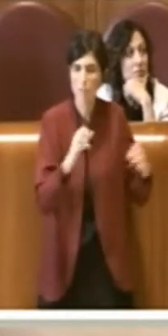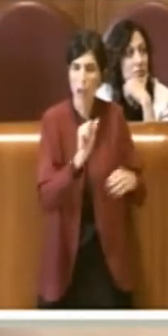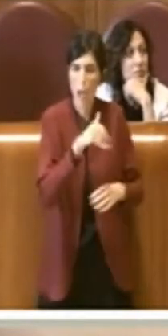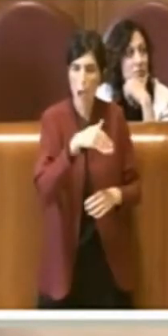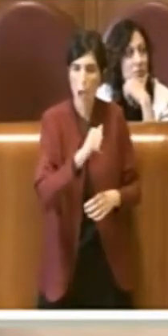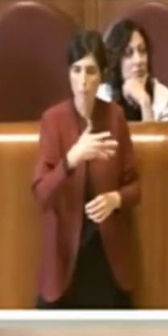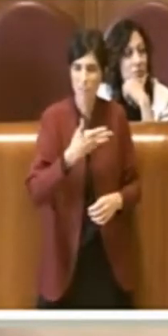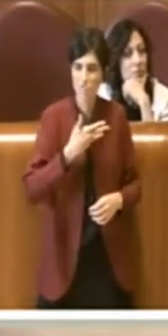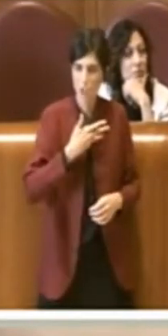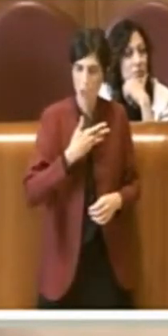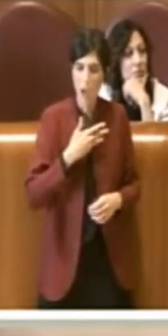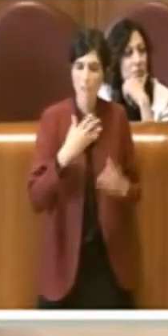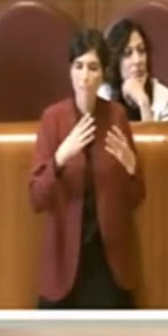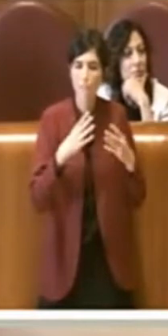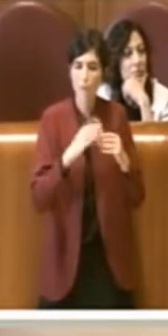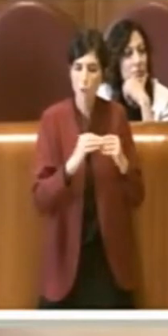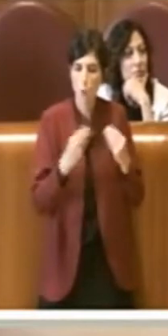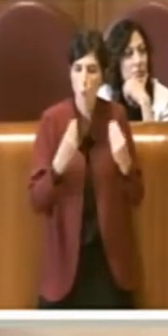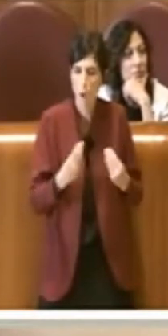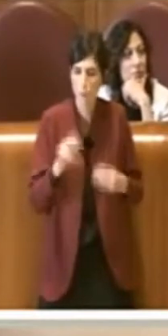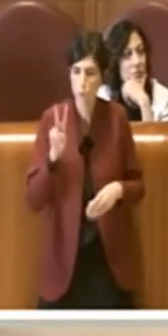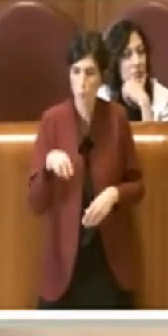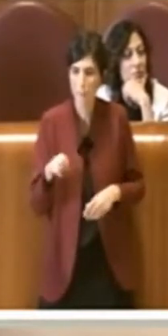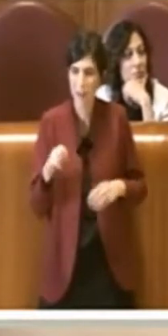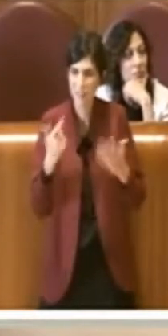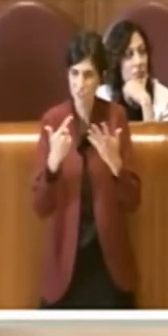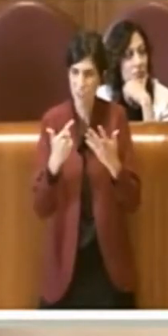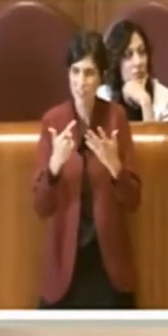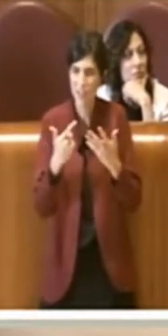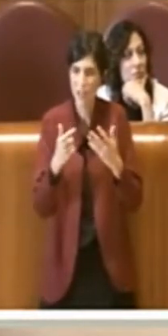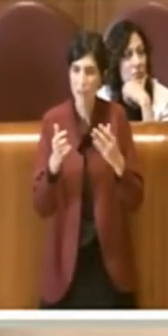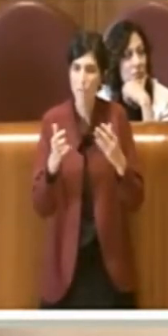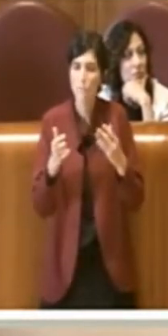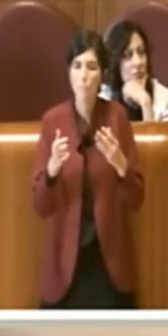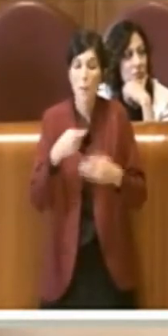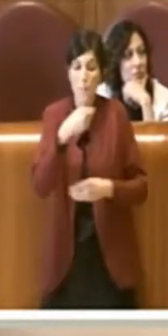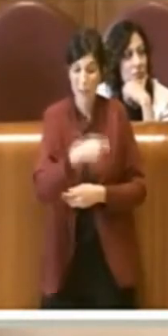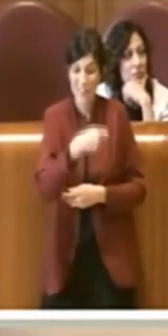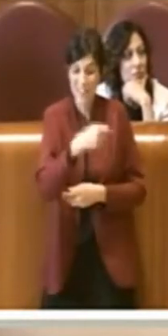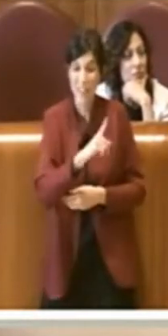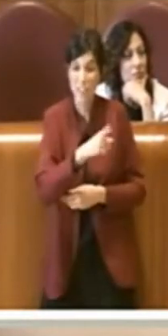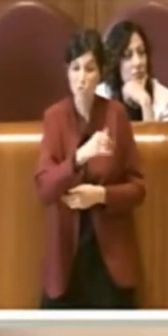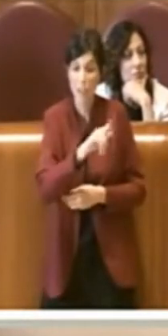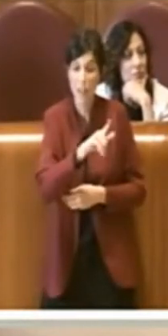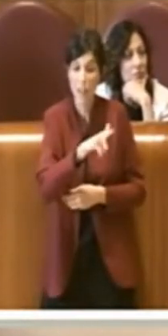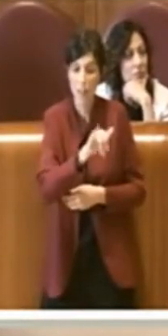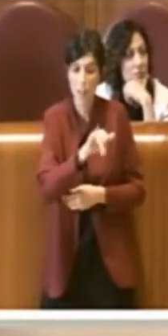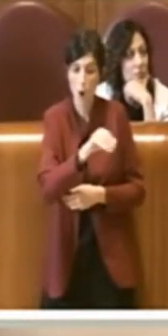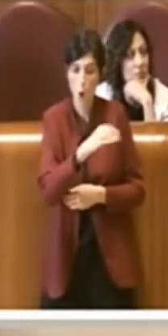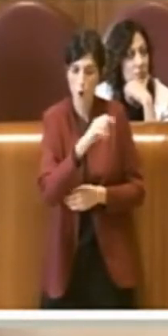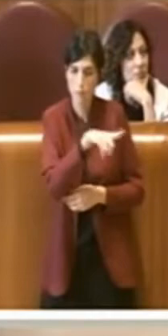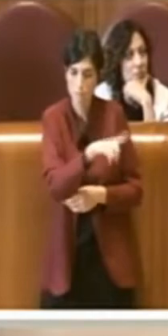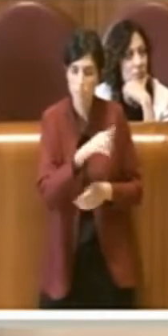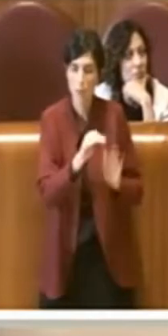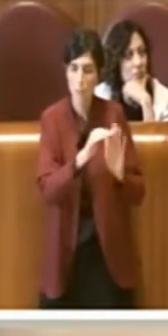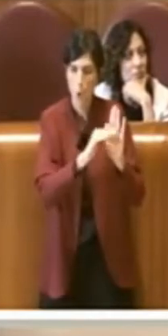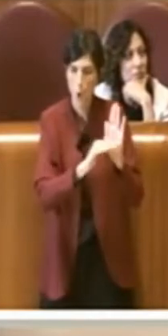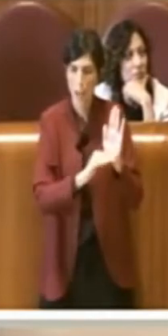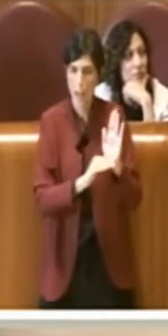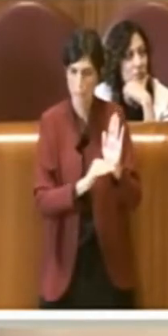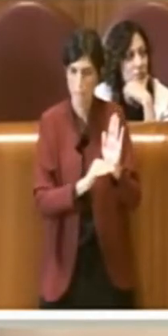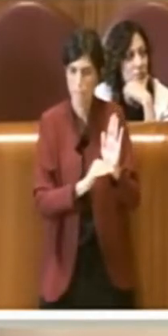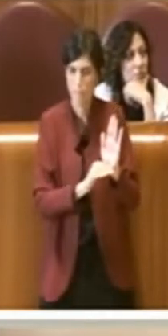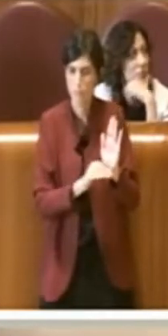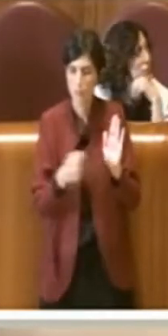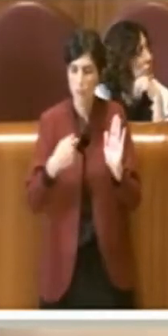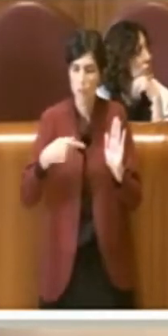abbiamo fatto nel 2017, lo ha fatto la Presidente Giglio, ci siamo resi conto subito che